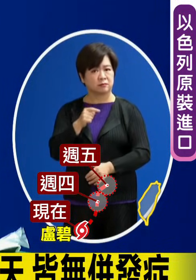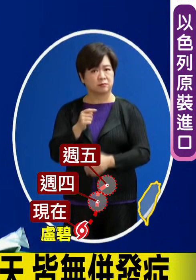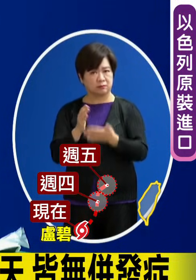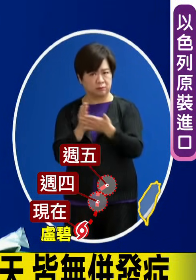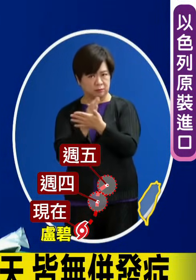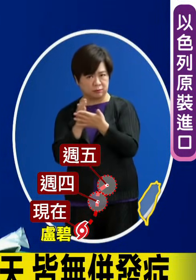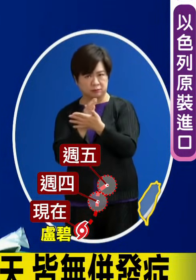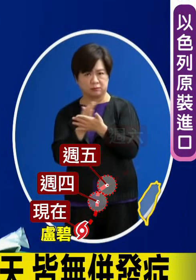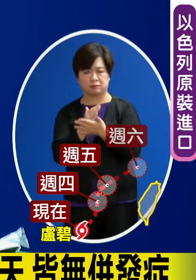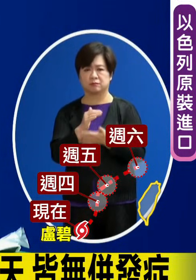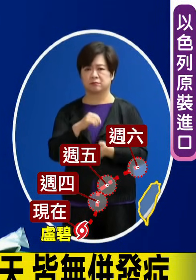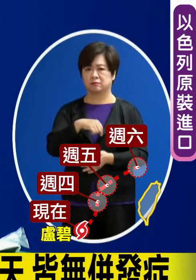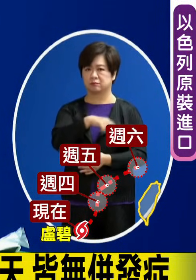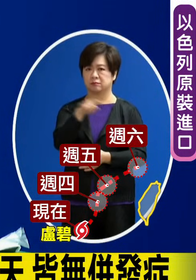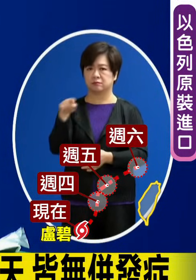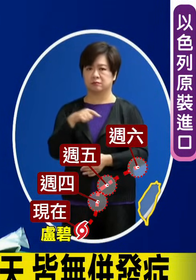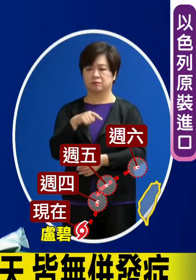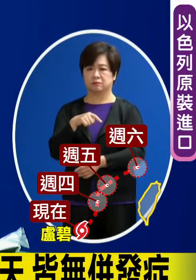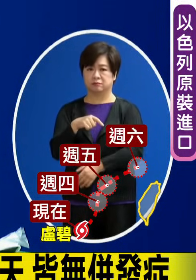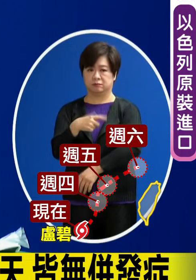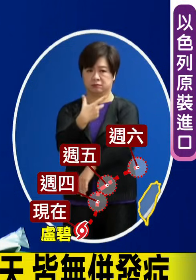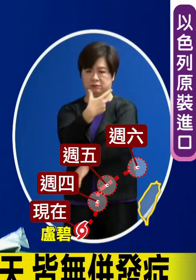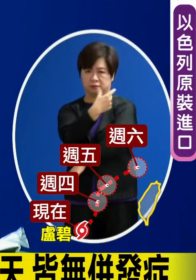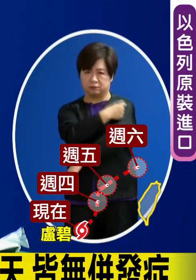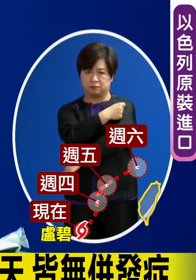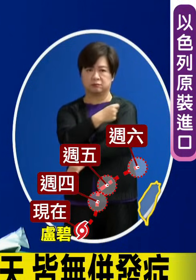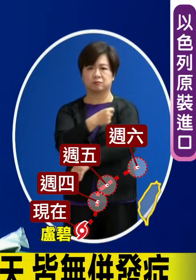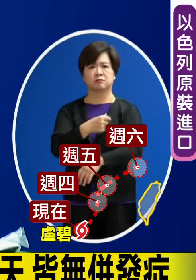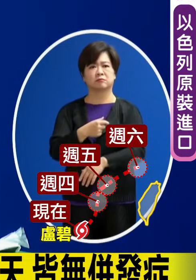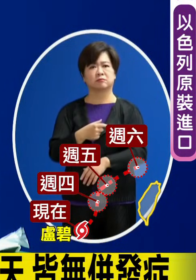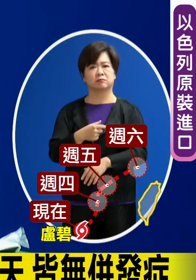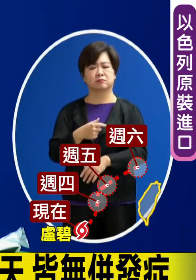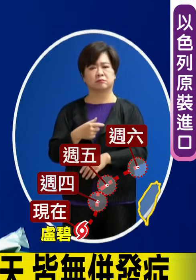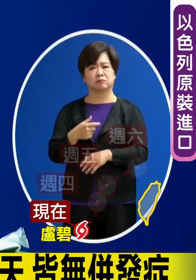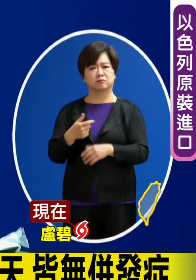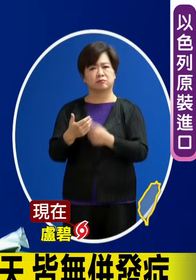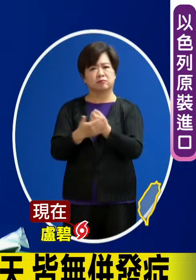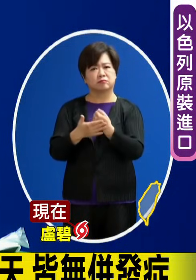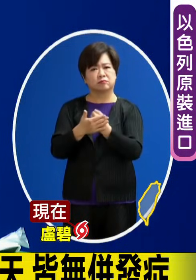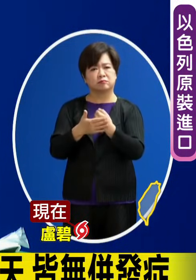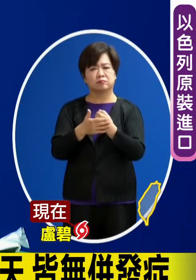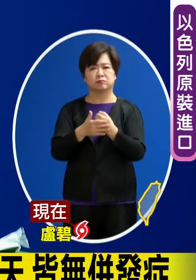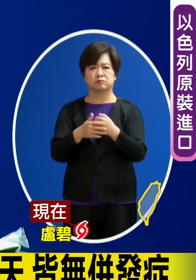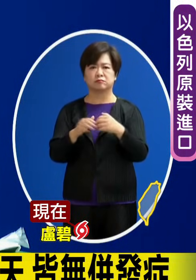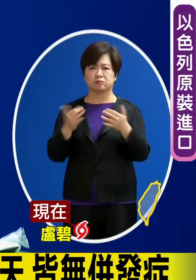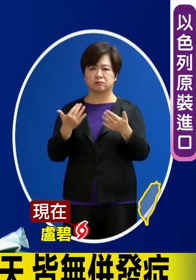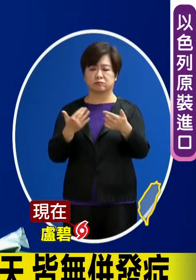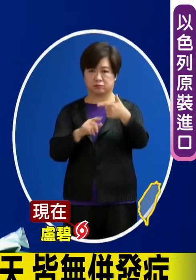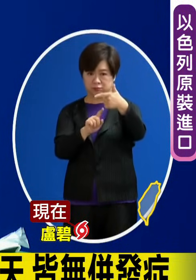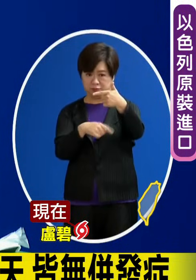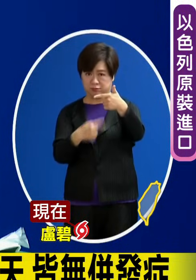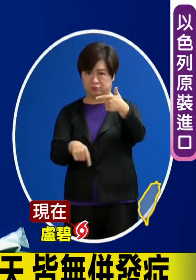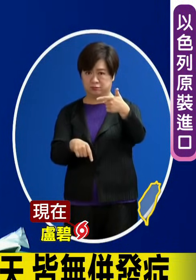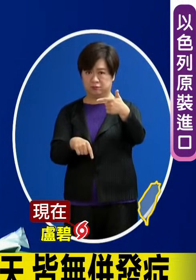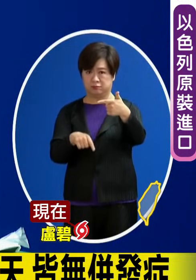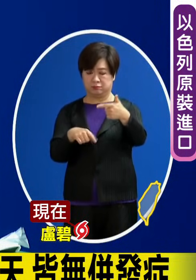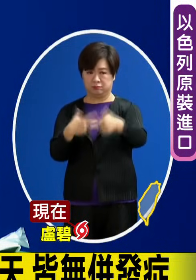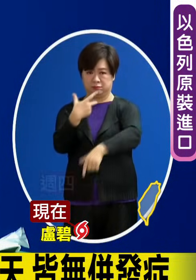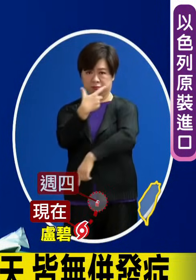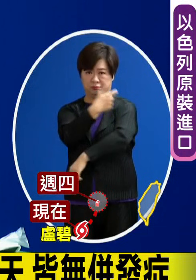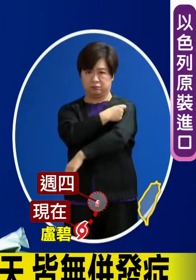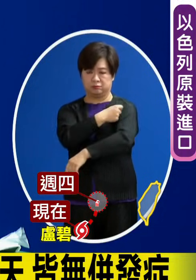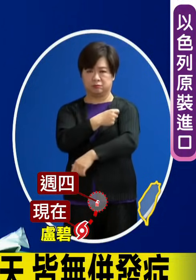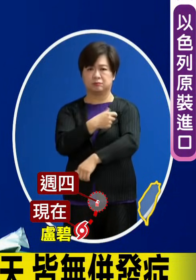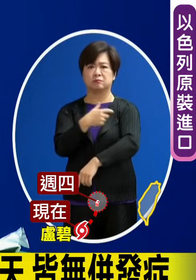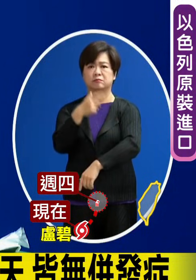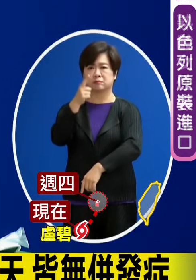的疫苗突破性的部分，大概就是只有6例，就是指2剂完整